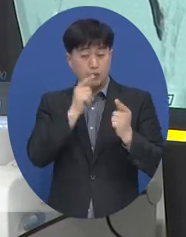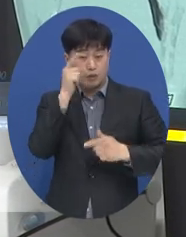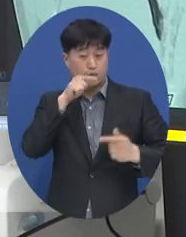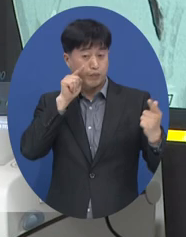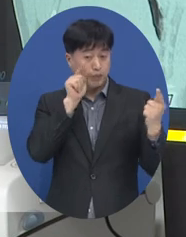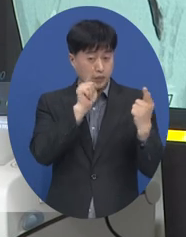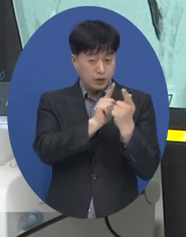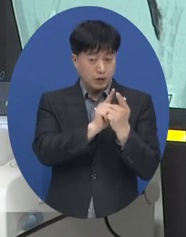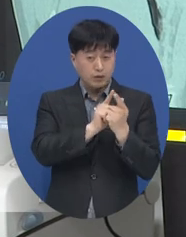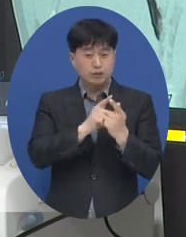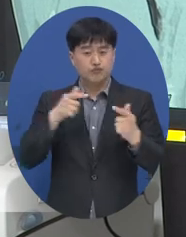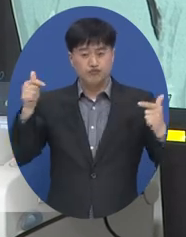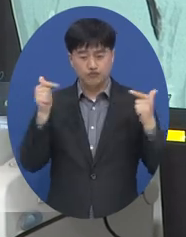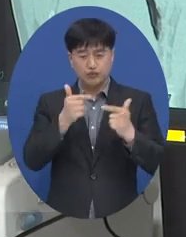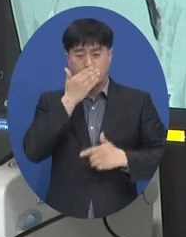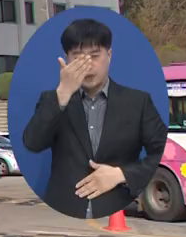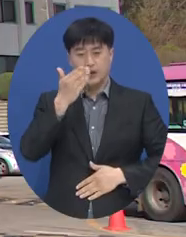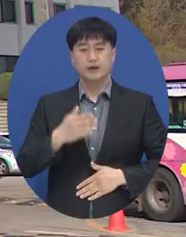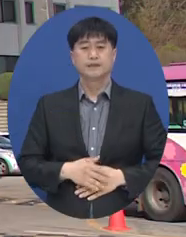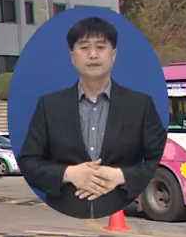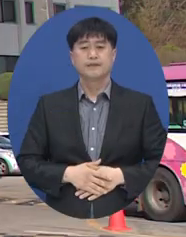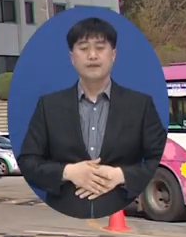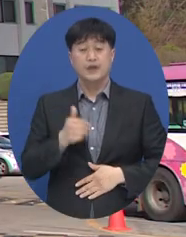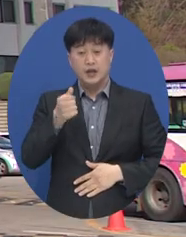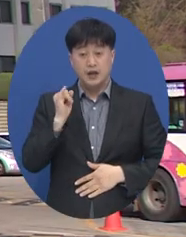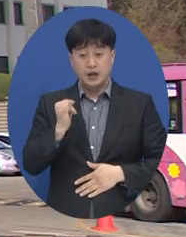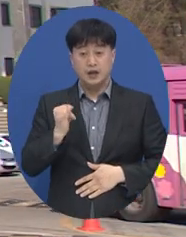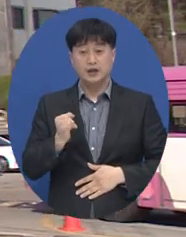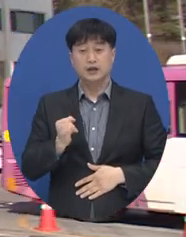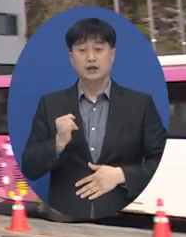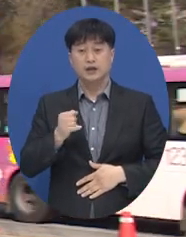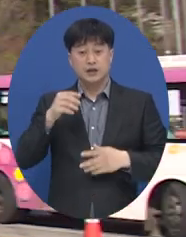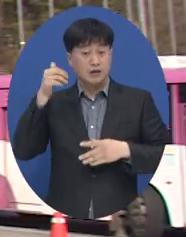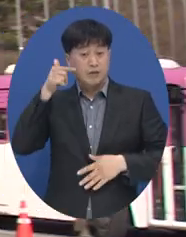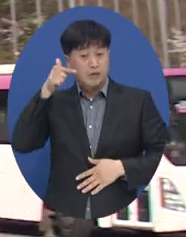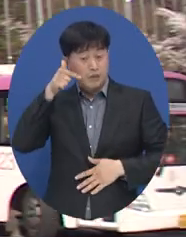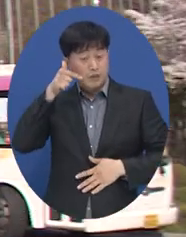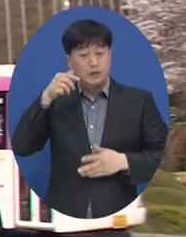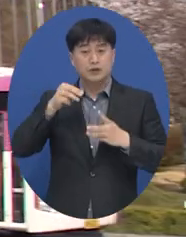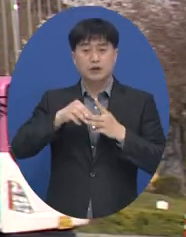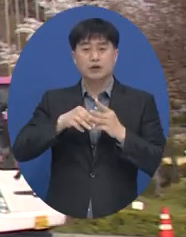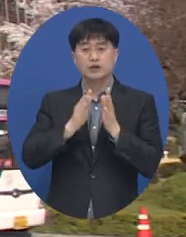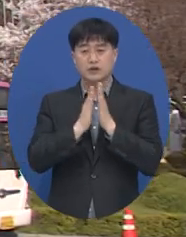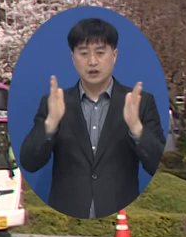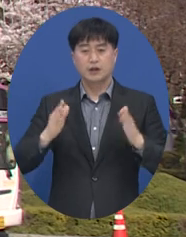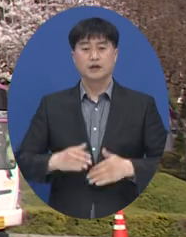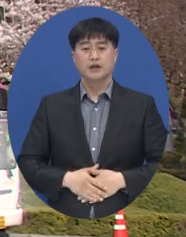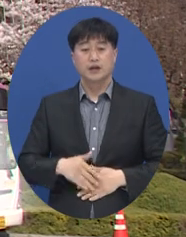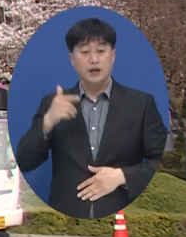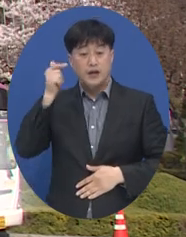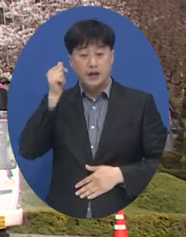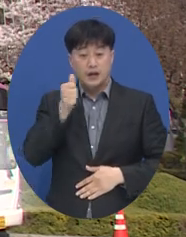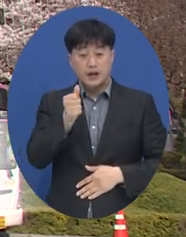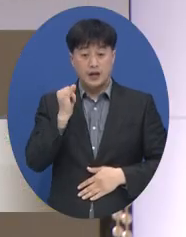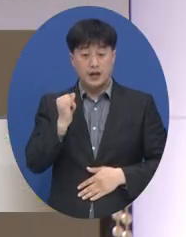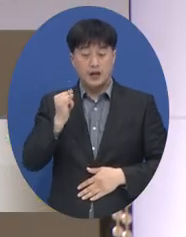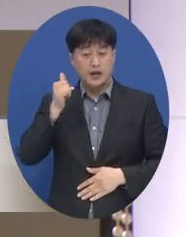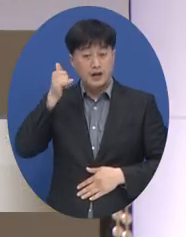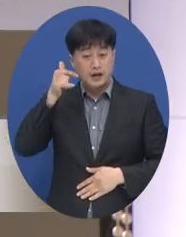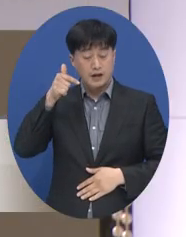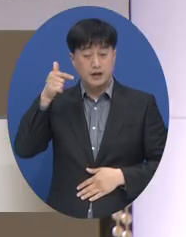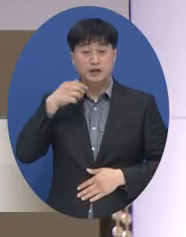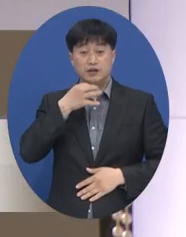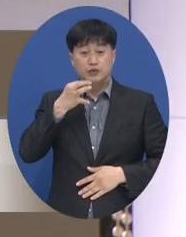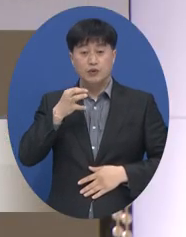대면 횟수를 최소화할 수 있게 되는 것 같습니다. AI 인공지능 콜센터도 들여왔습니다. AI 음성